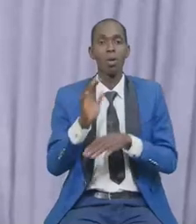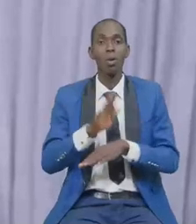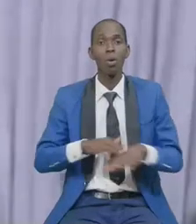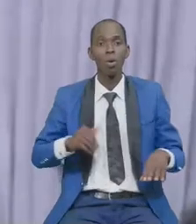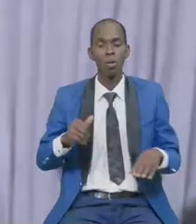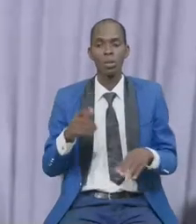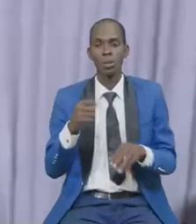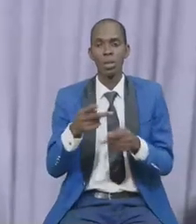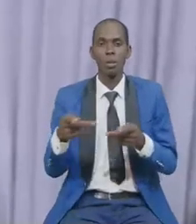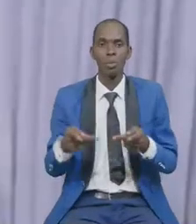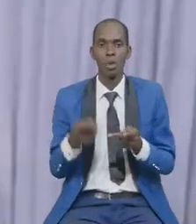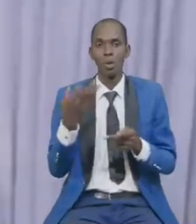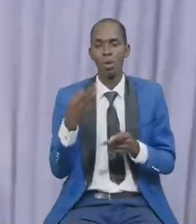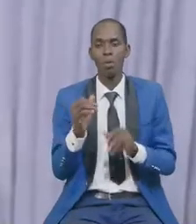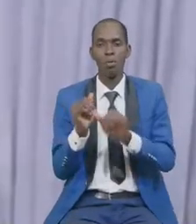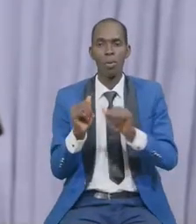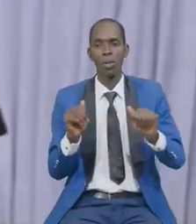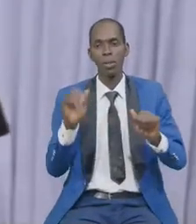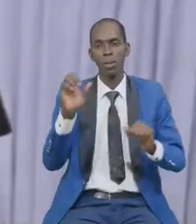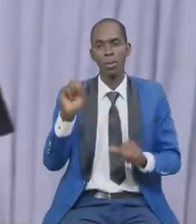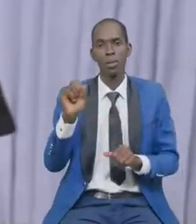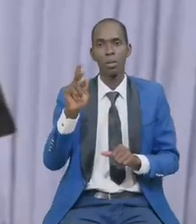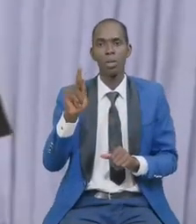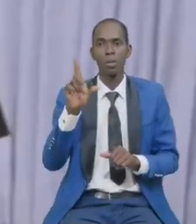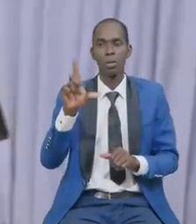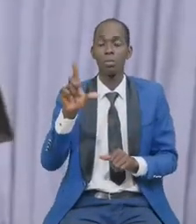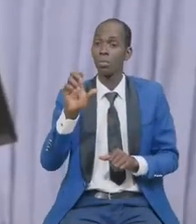qui se nommait en hébreu Golgotha.